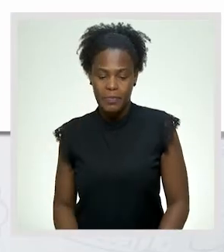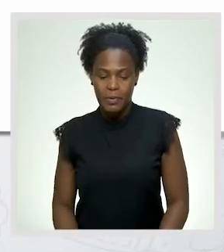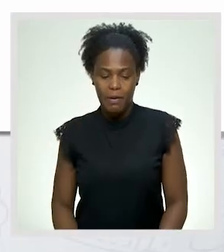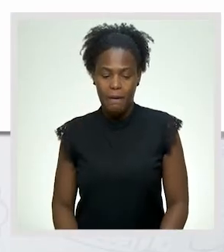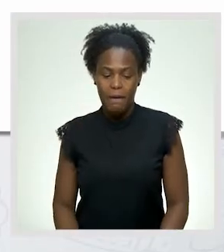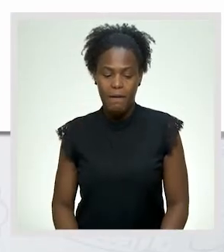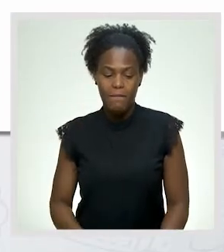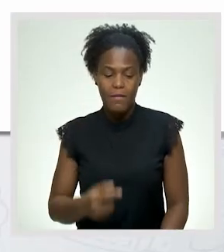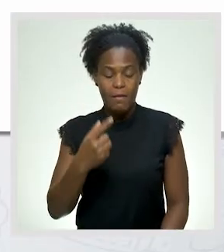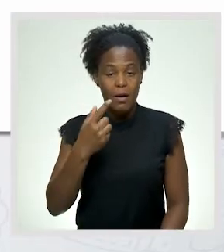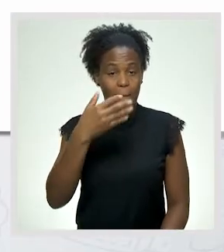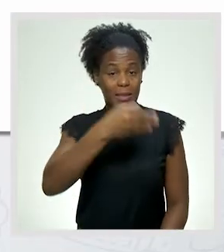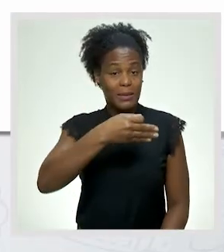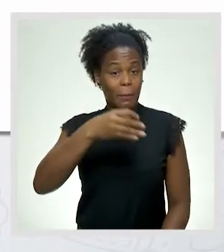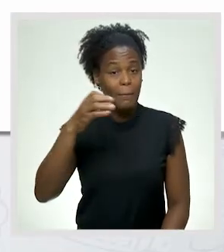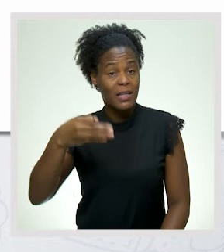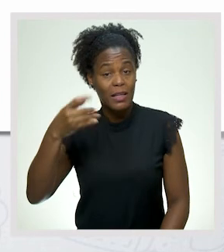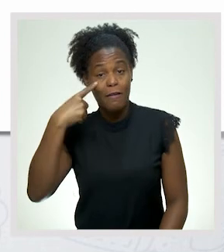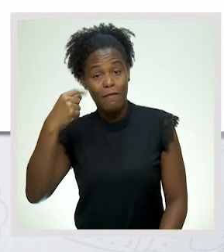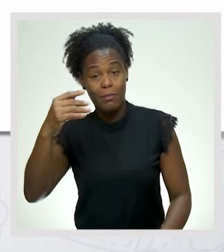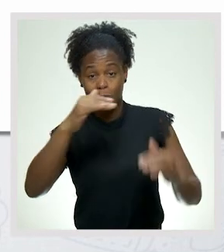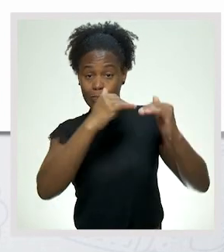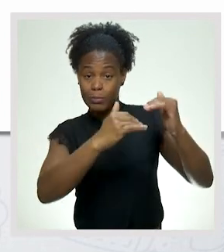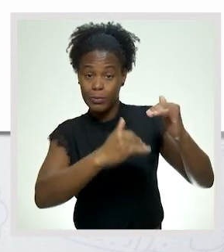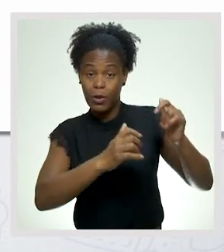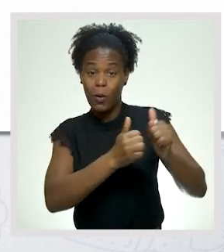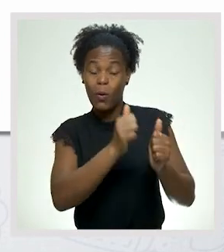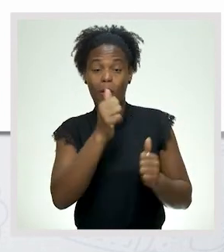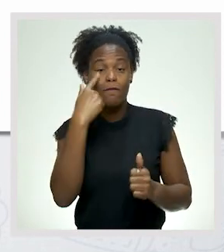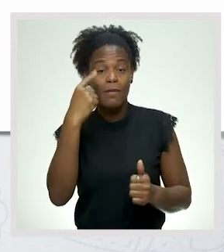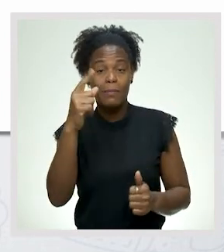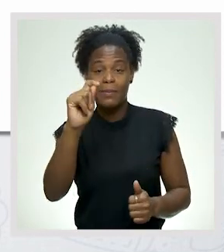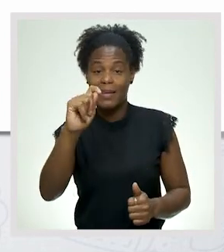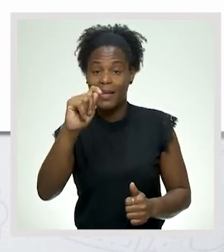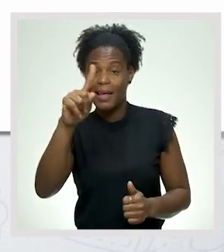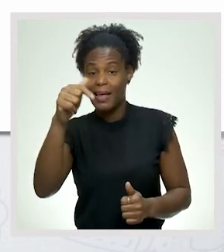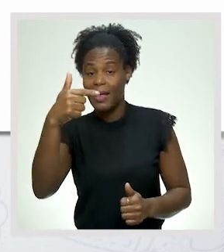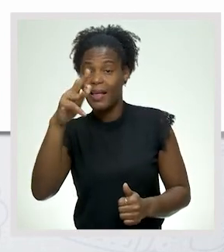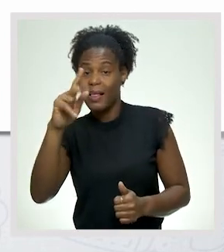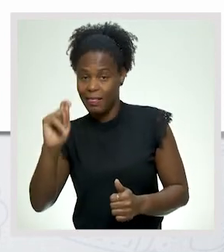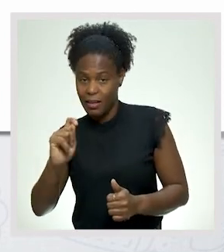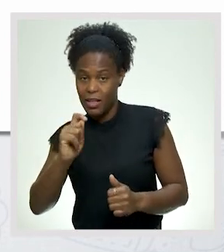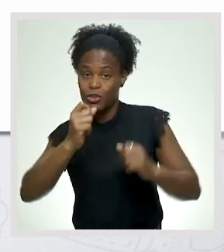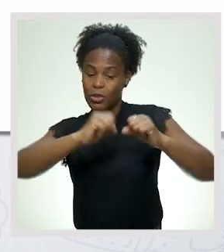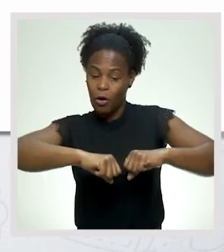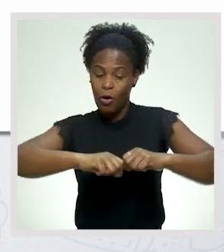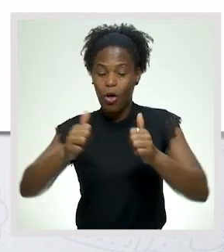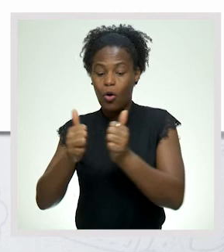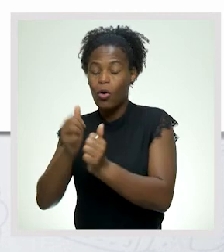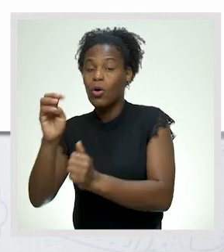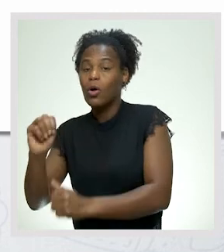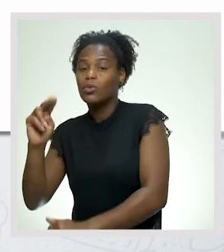Donc, le participe passé des verbes conjugués avec être s'accorde avec le